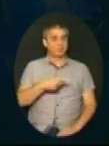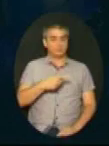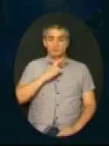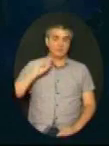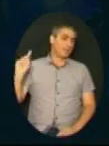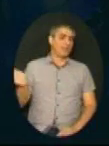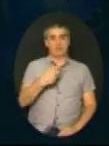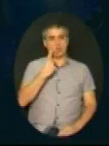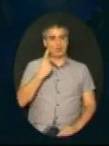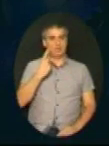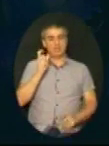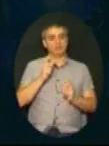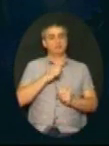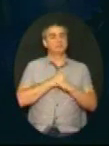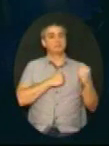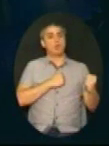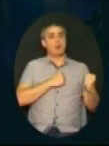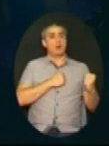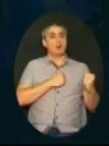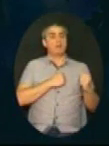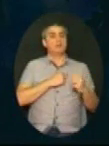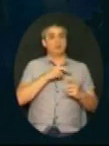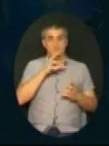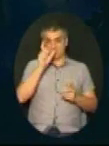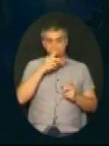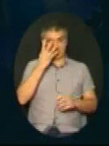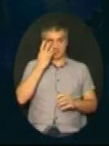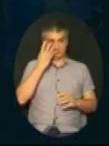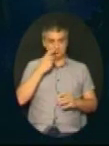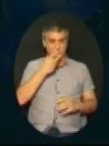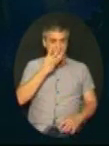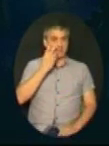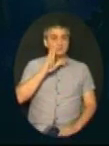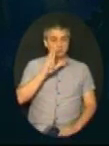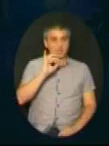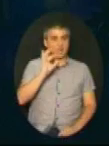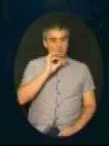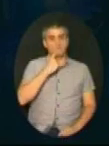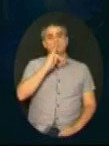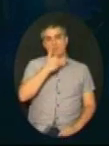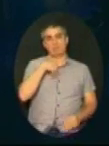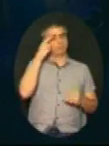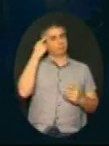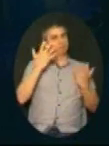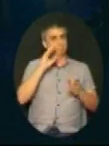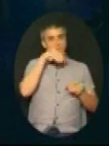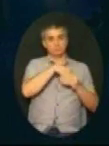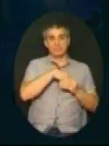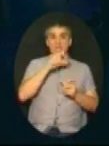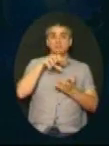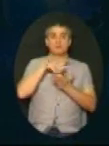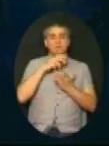לכלל לאנשי שמאל. 43% מאנשי השמאל ישקלו להצביע למחנה הציוני. אנשי